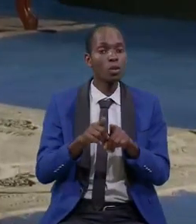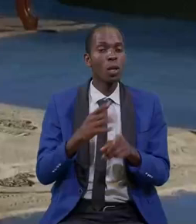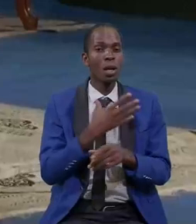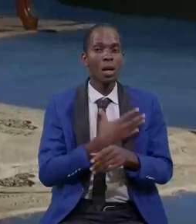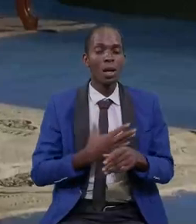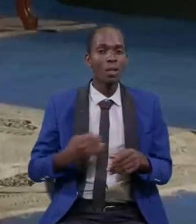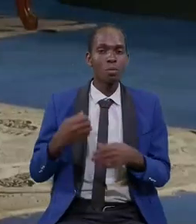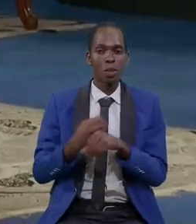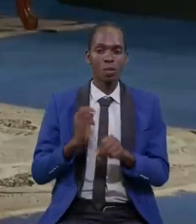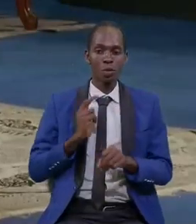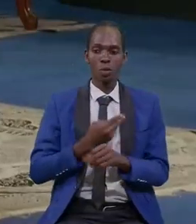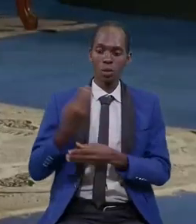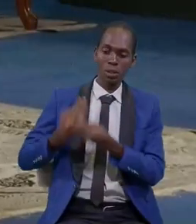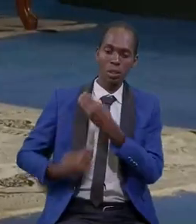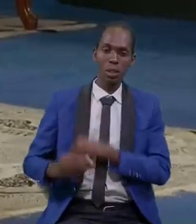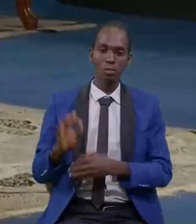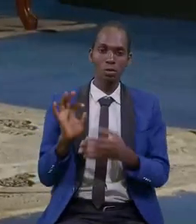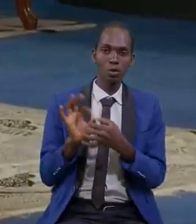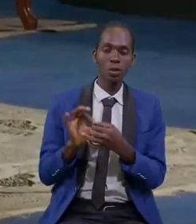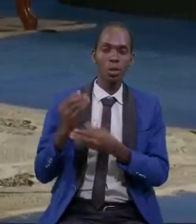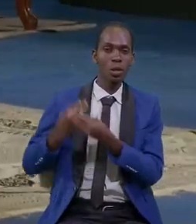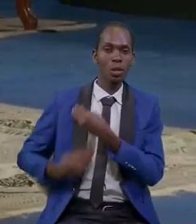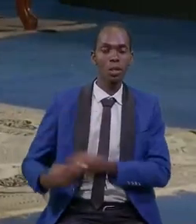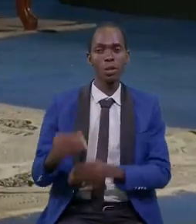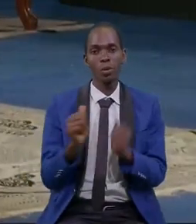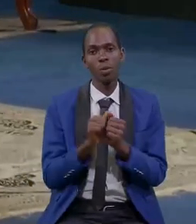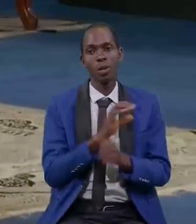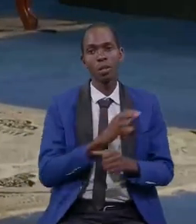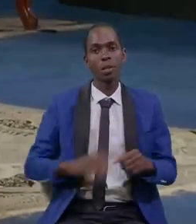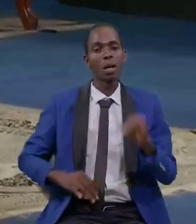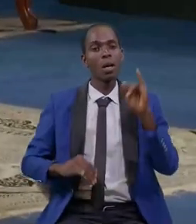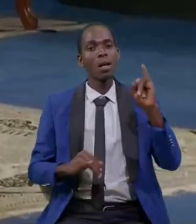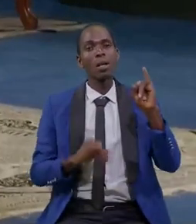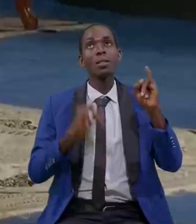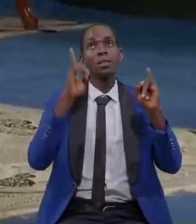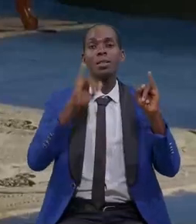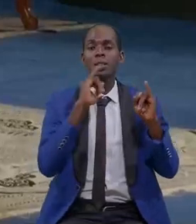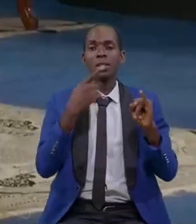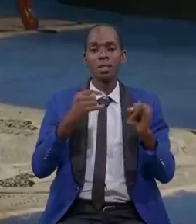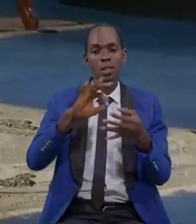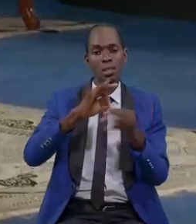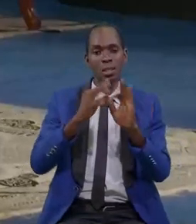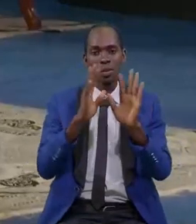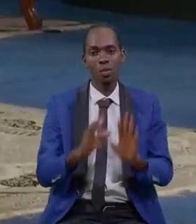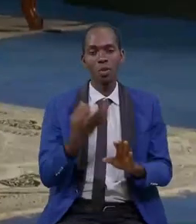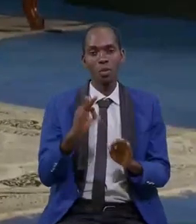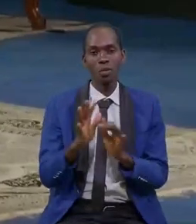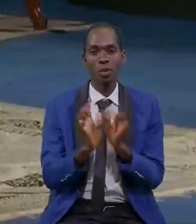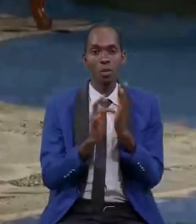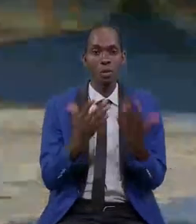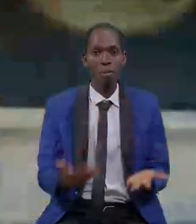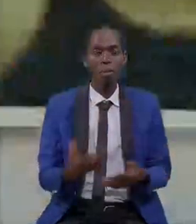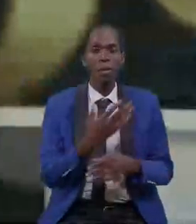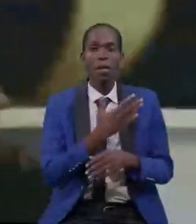faire de nous héritiers et co-héritiers avec Christ. Il est l'interprète des Écritures et il